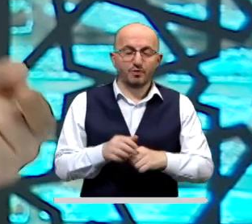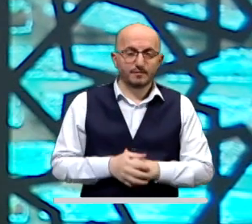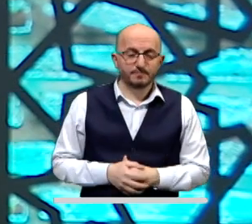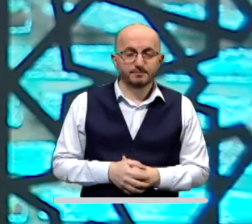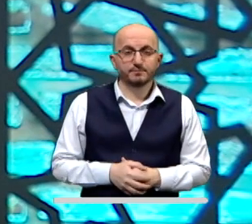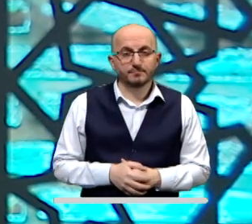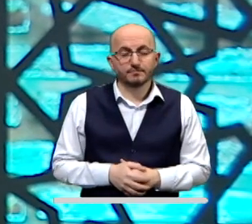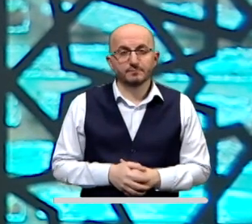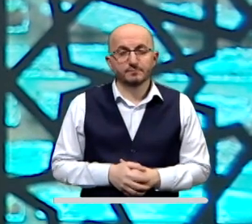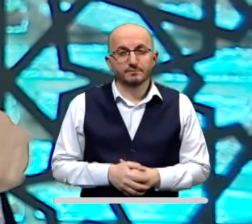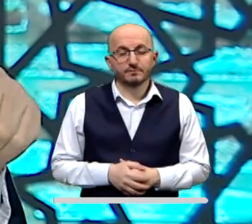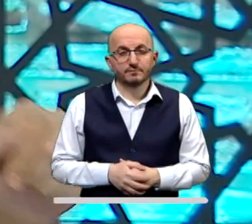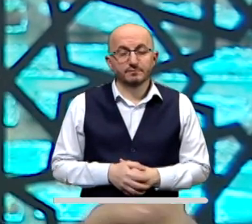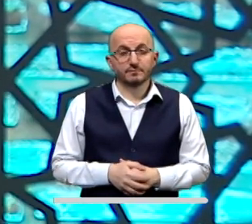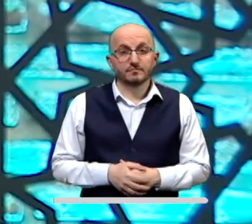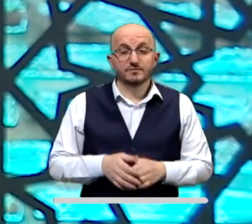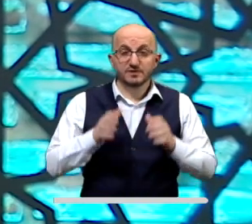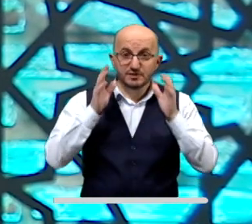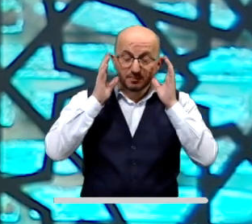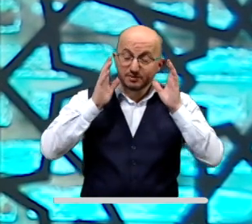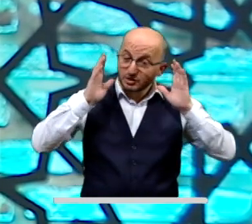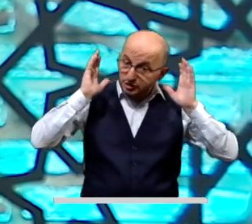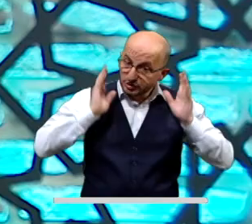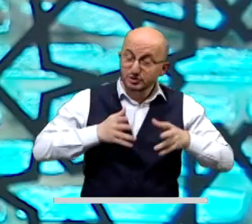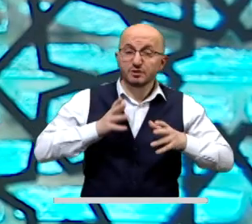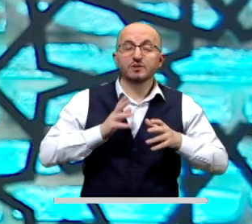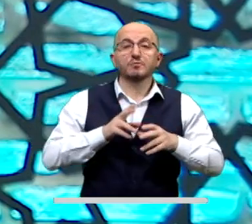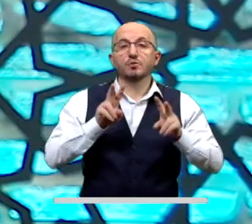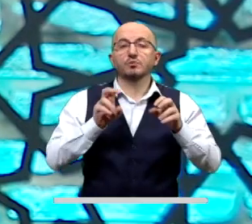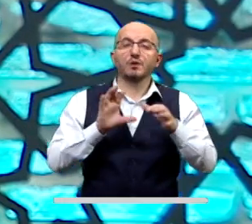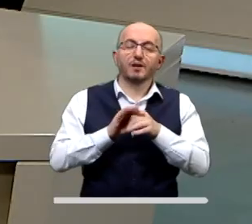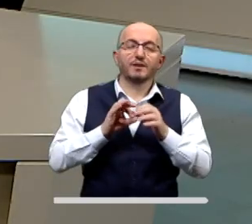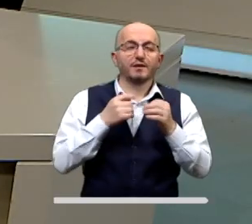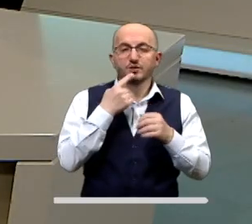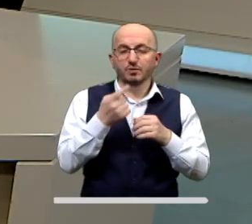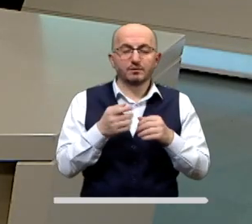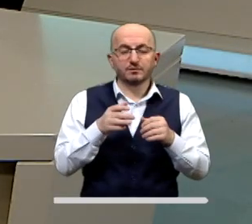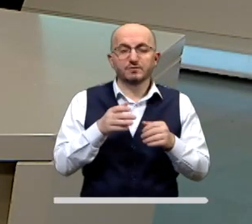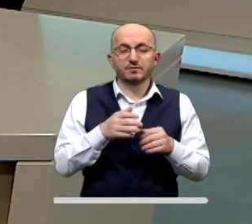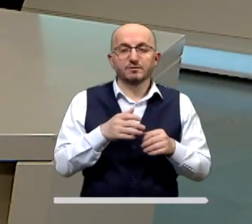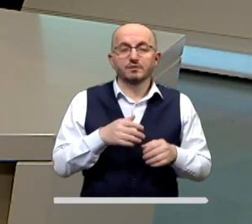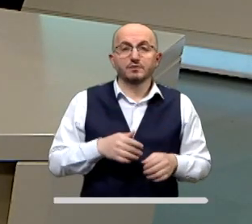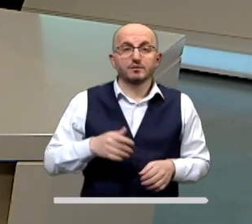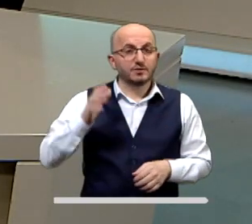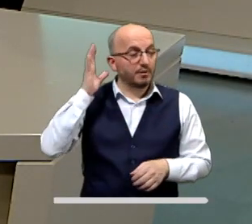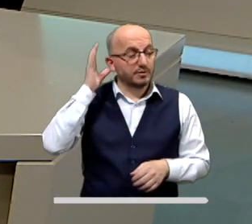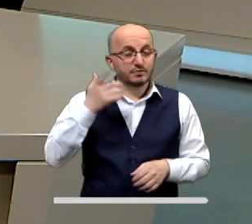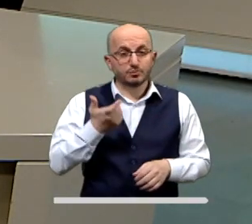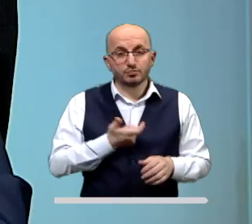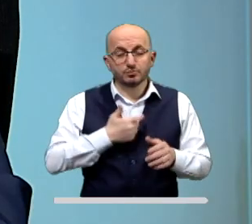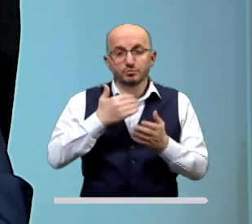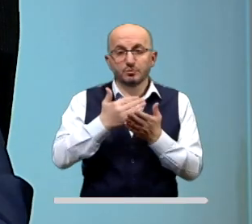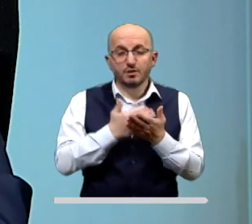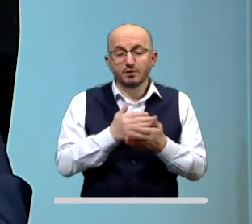beyin Sorusu vardı da ikincisini unuttum namazı hızlı kılma konusu ile alakalı ne söylersiniz yani namazda